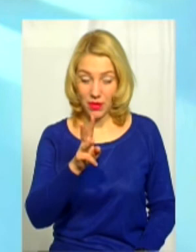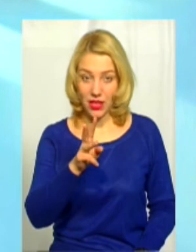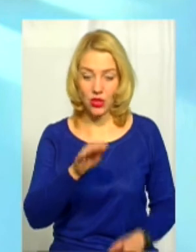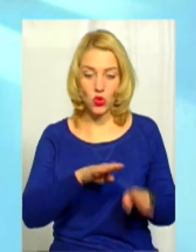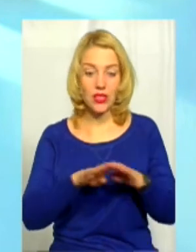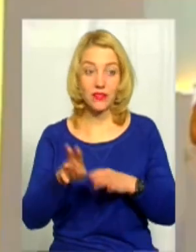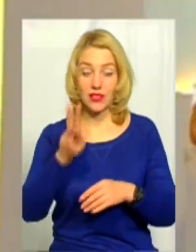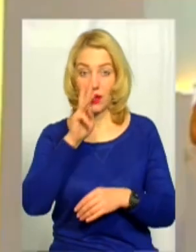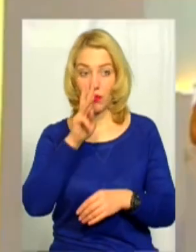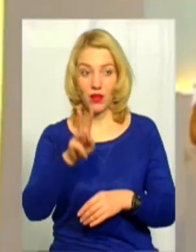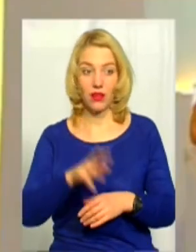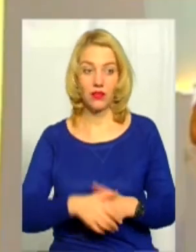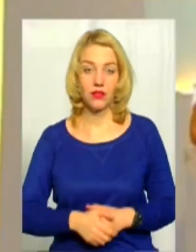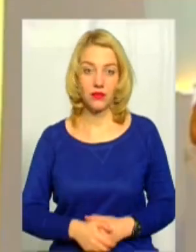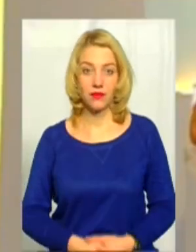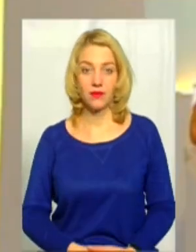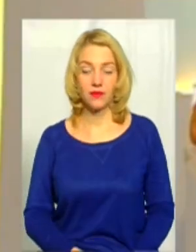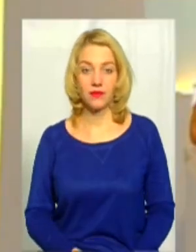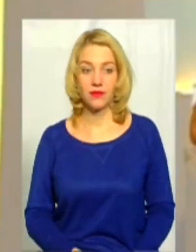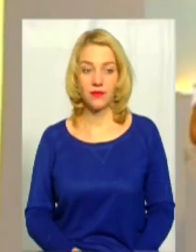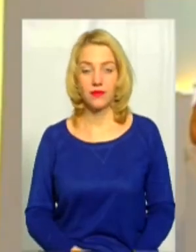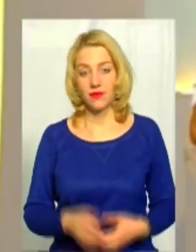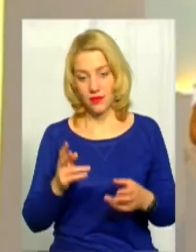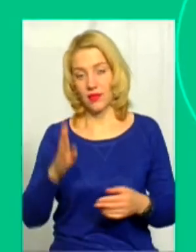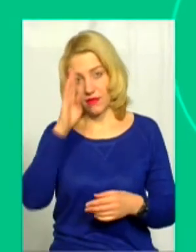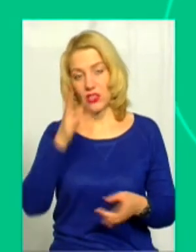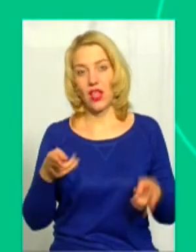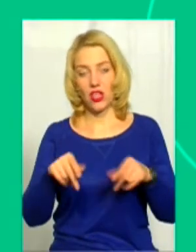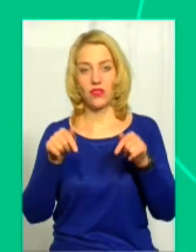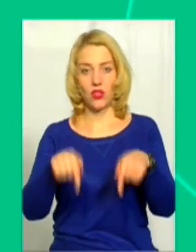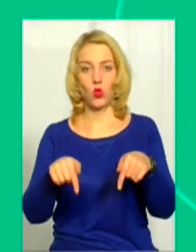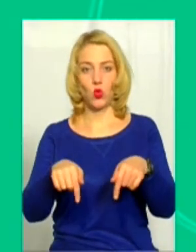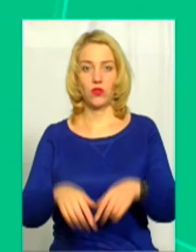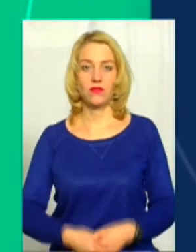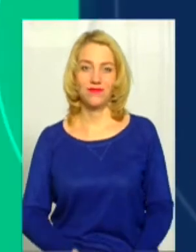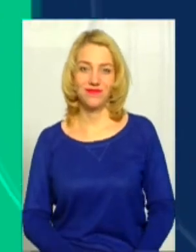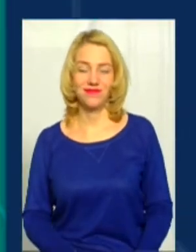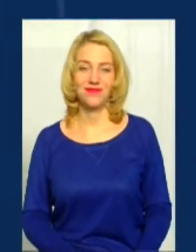плати, on est resté ici. Він залишився тут.